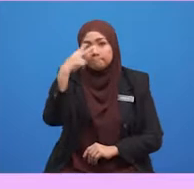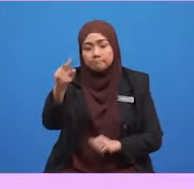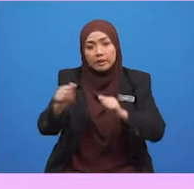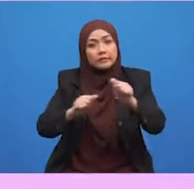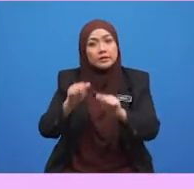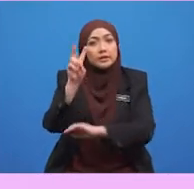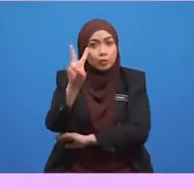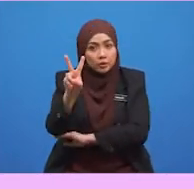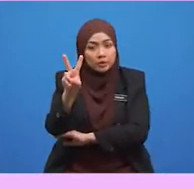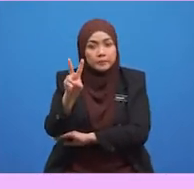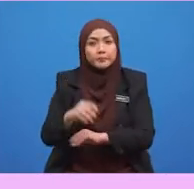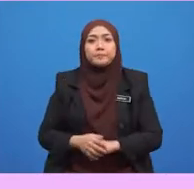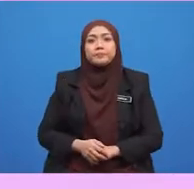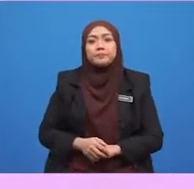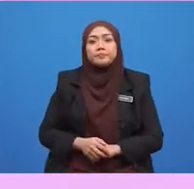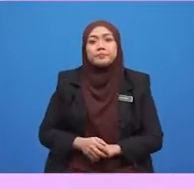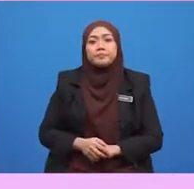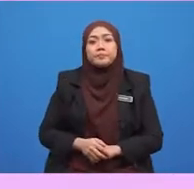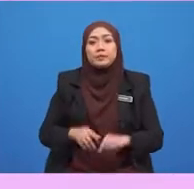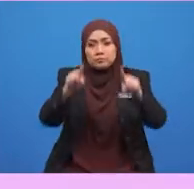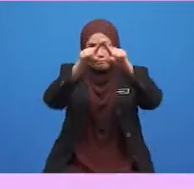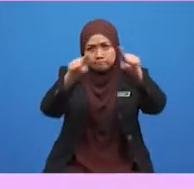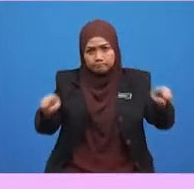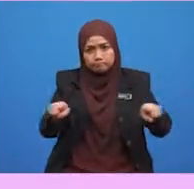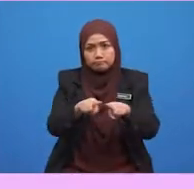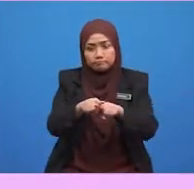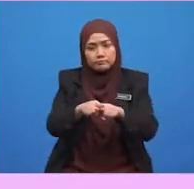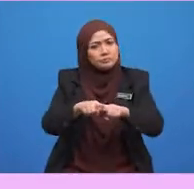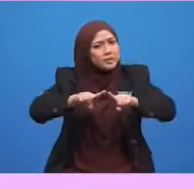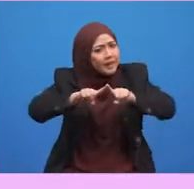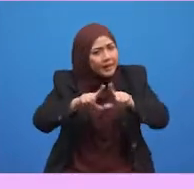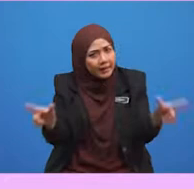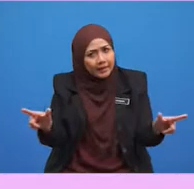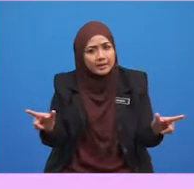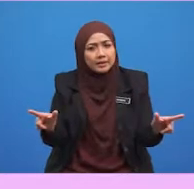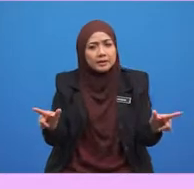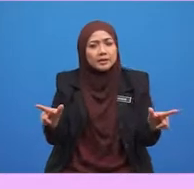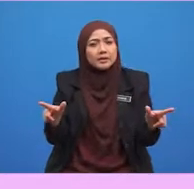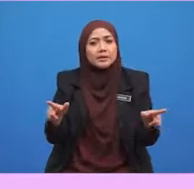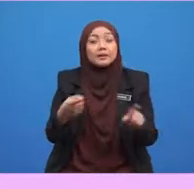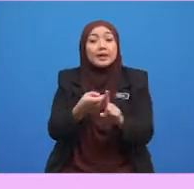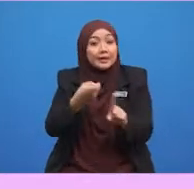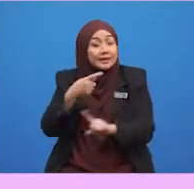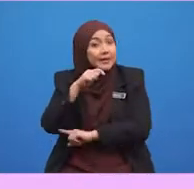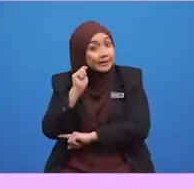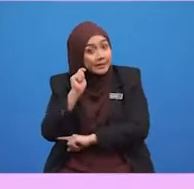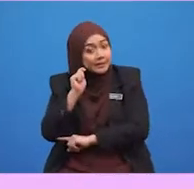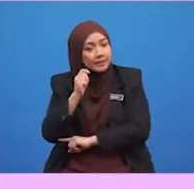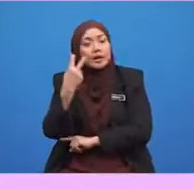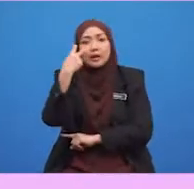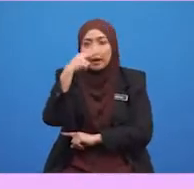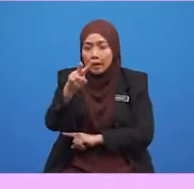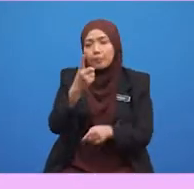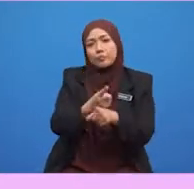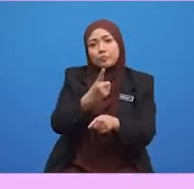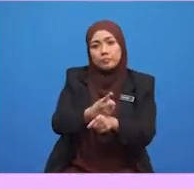kedua. Bentuk segitiga ini berbeza dengan aktiviti pertama sebentar tadi. Sila